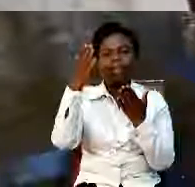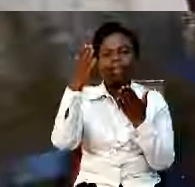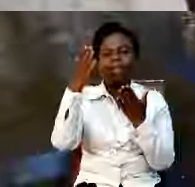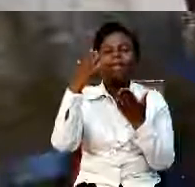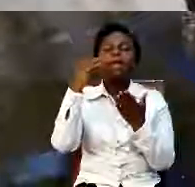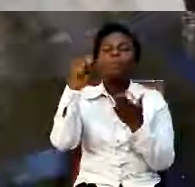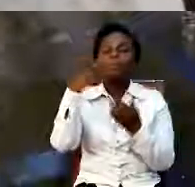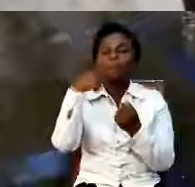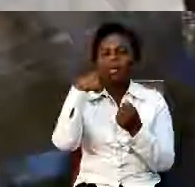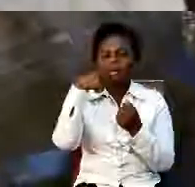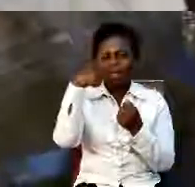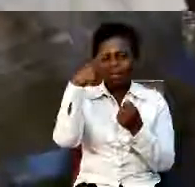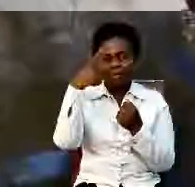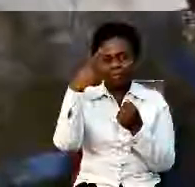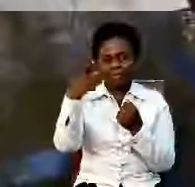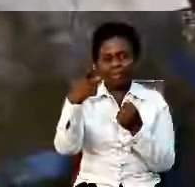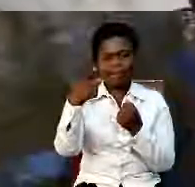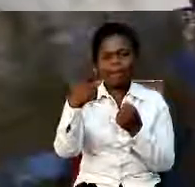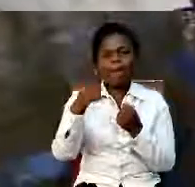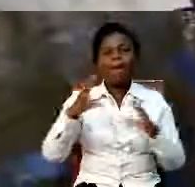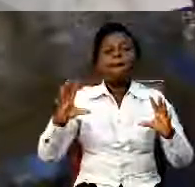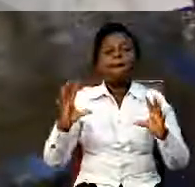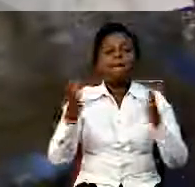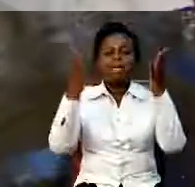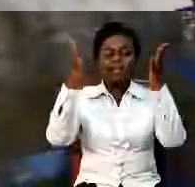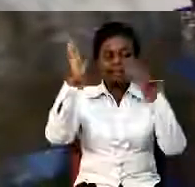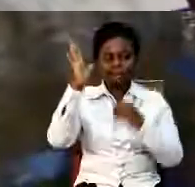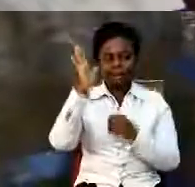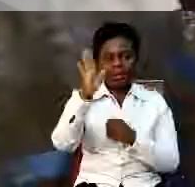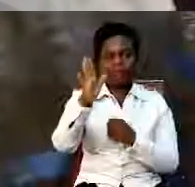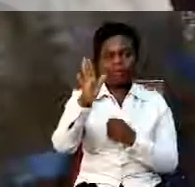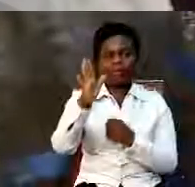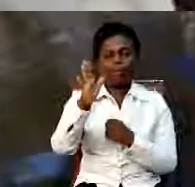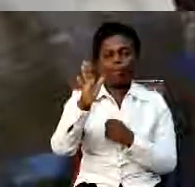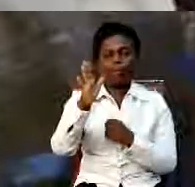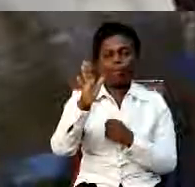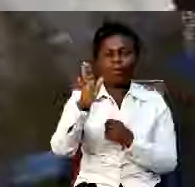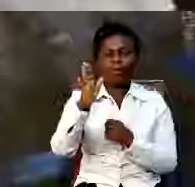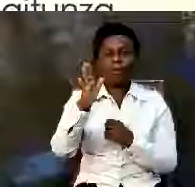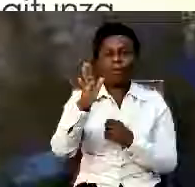Angeza sema communicate. Yaani maisha yako,